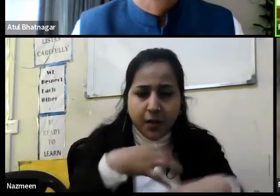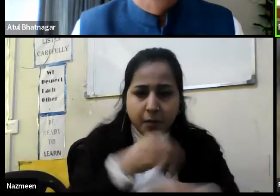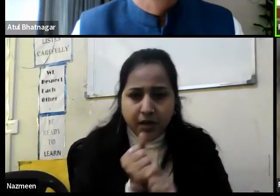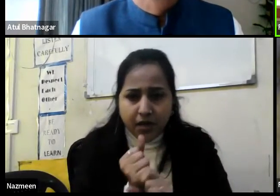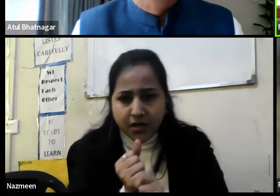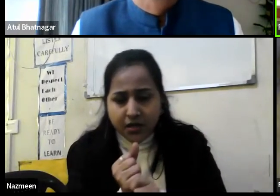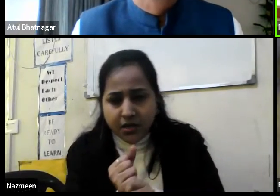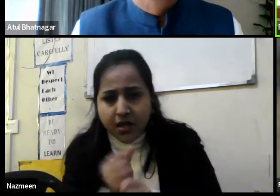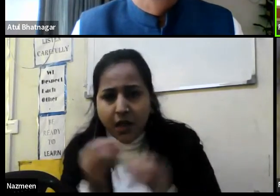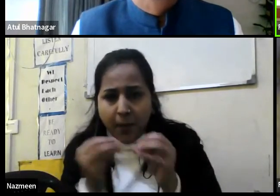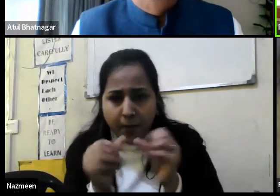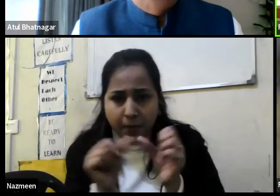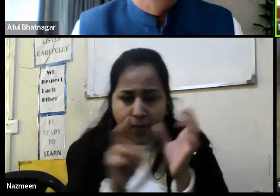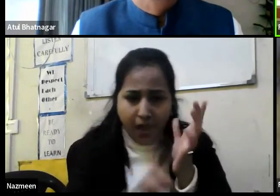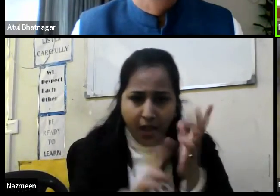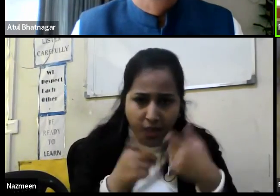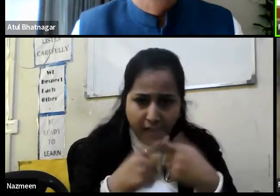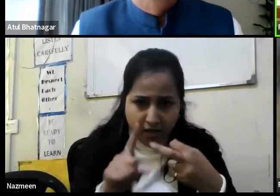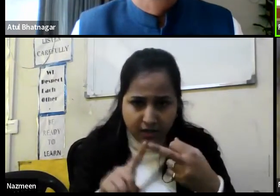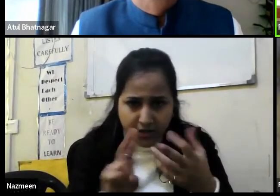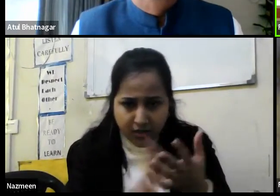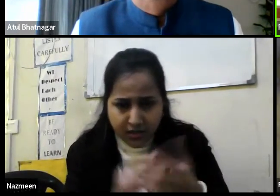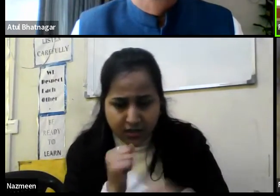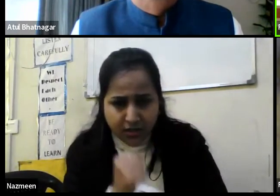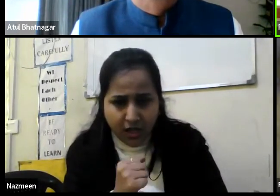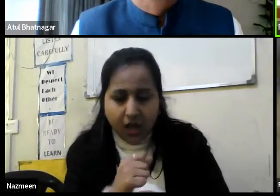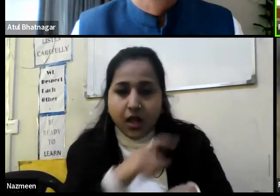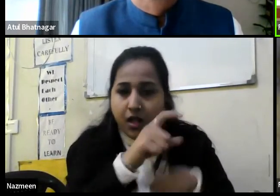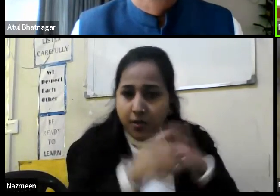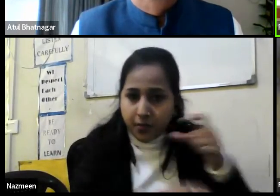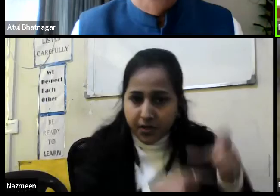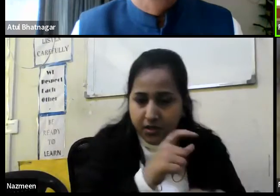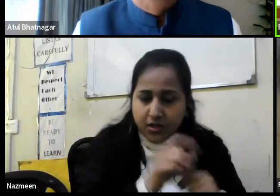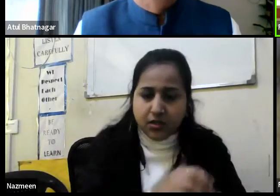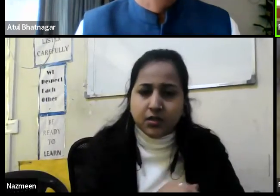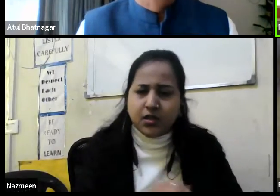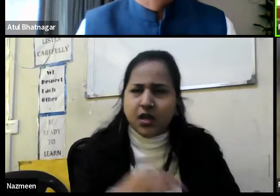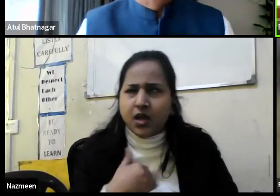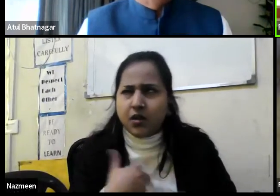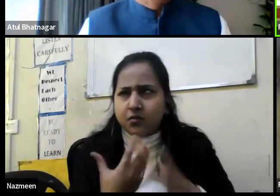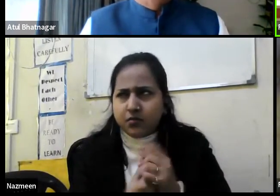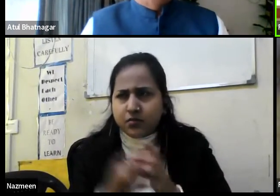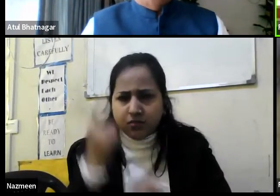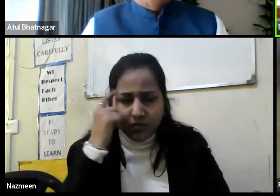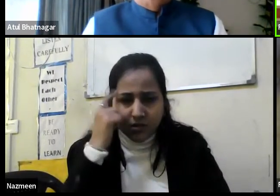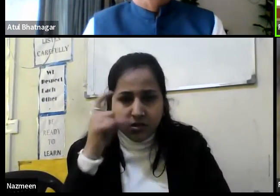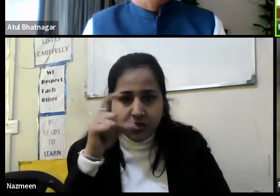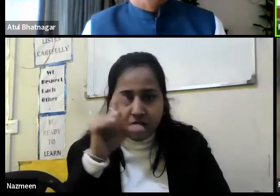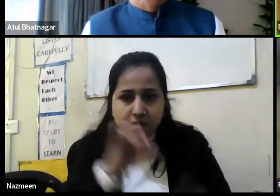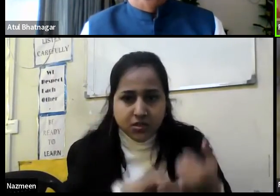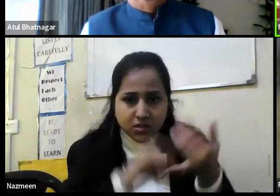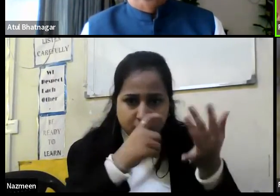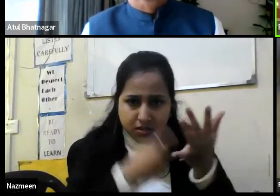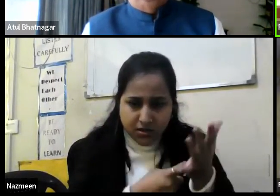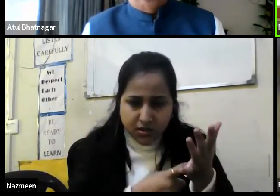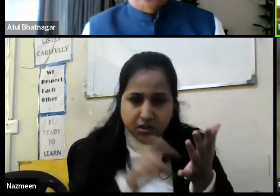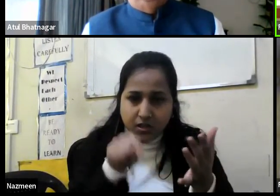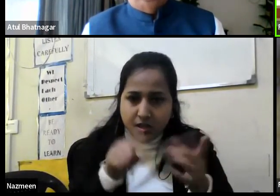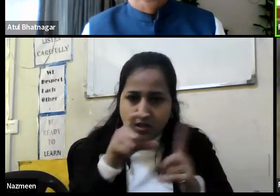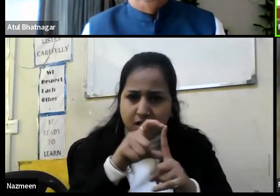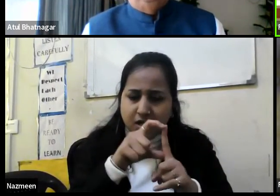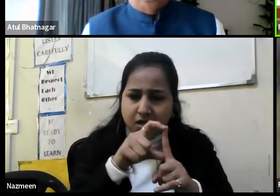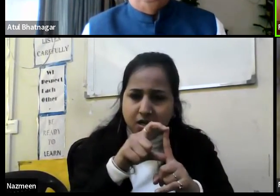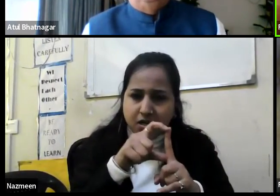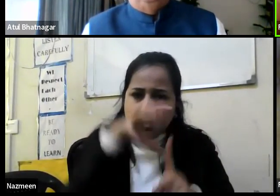या बैंकिंग, या कई बैंक वाले थे। हम ये सोचते हैं कि सीएसआर एक डिपार्टमेंट का काम है